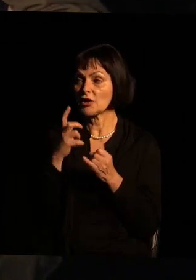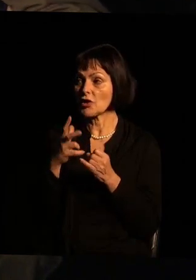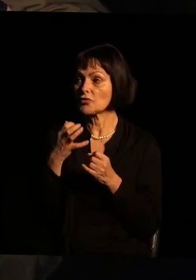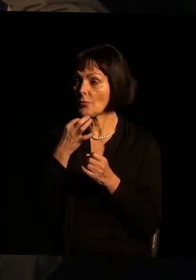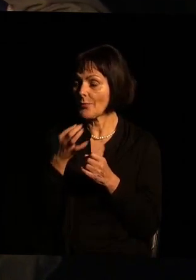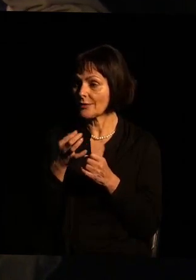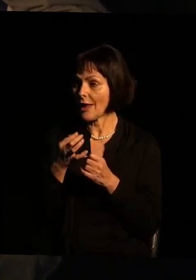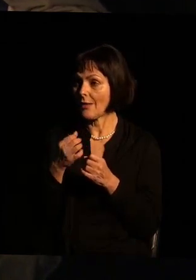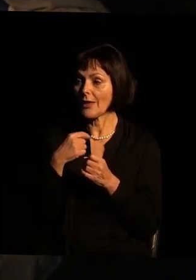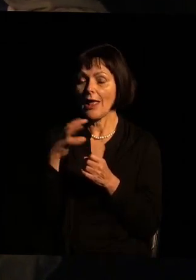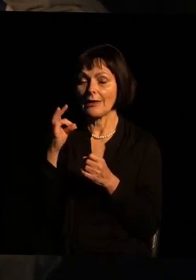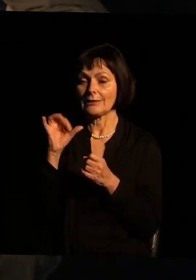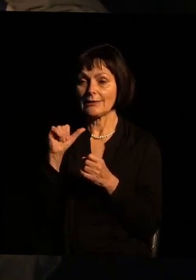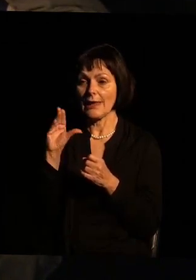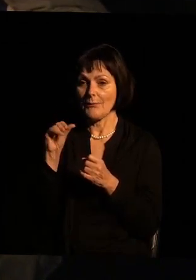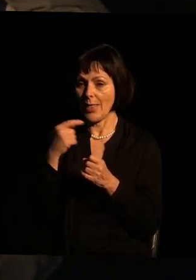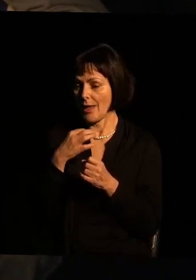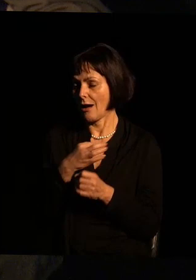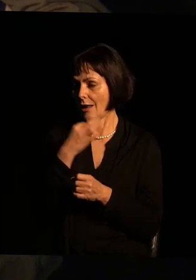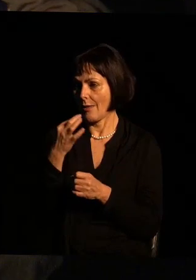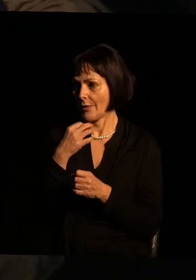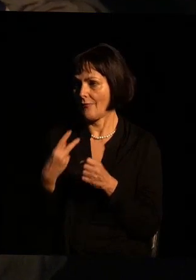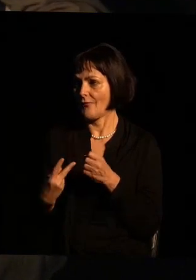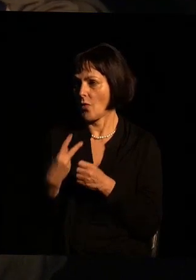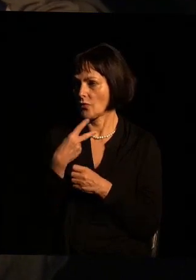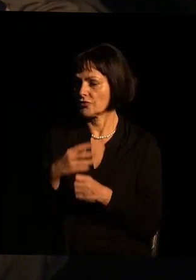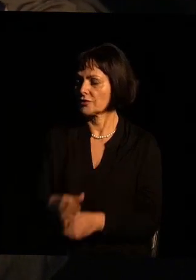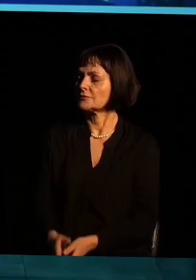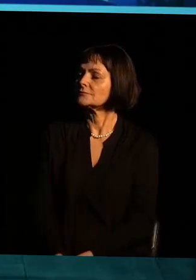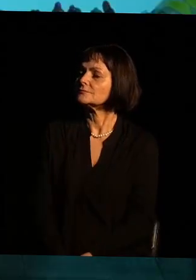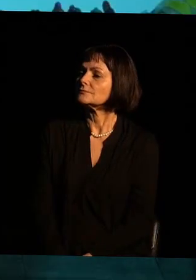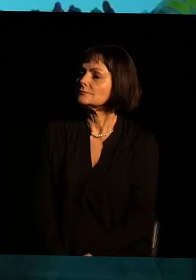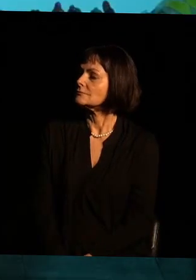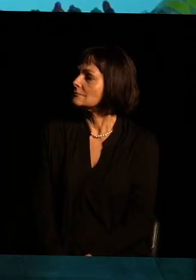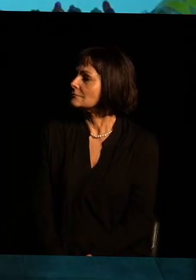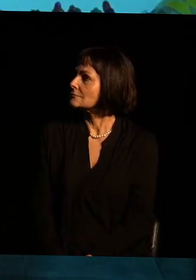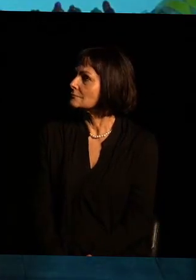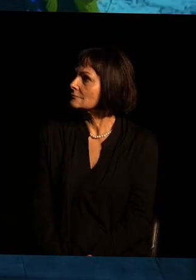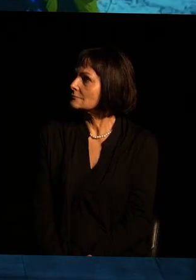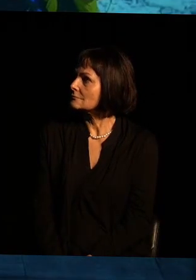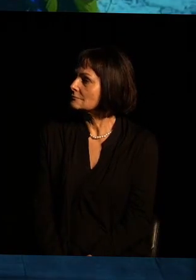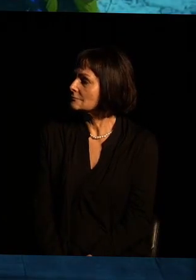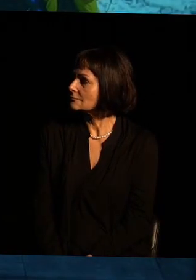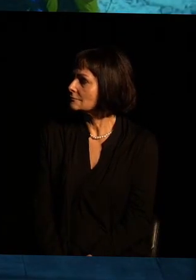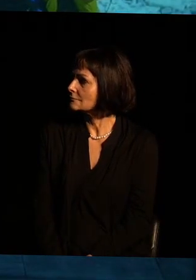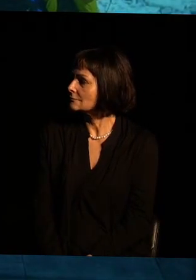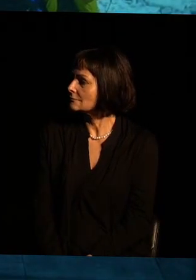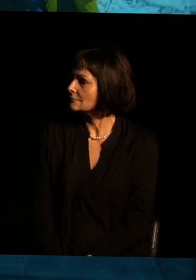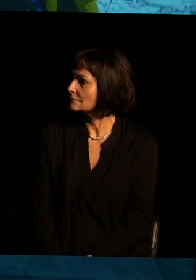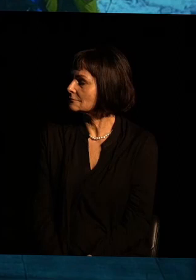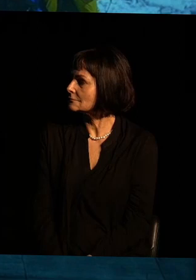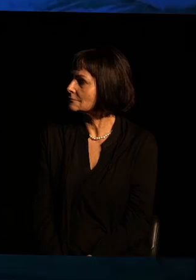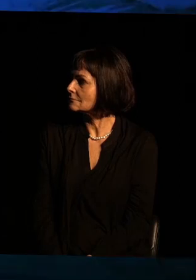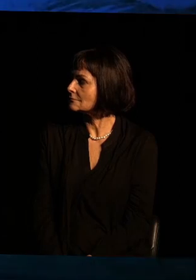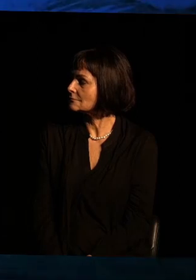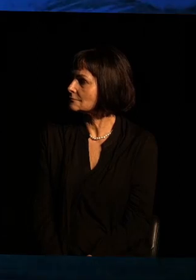pyta, od strony tybetańskiej wchodzi, od strony północnej, filarem północnym. No właśnie, tu jeszcze parę